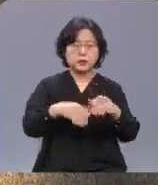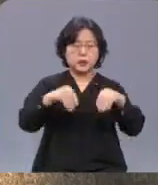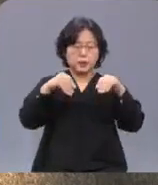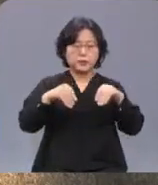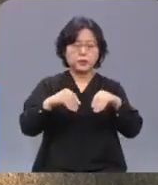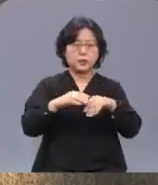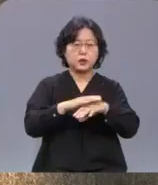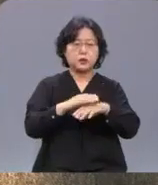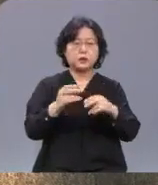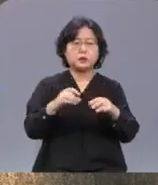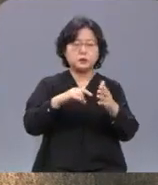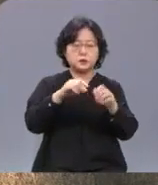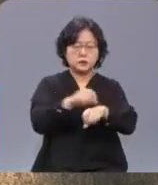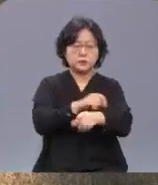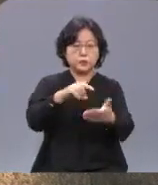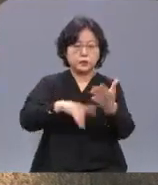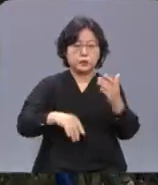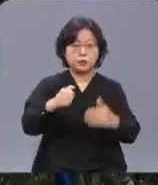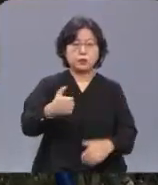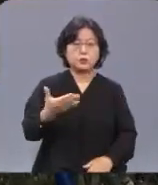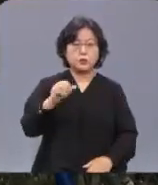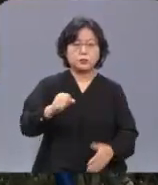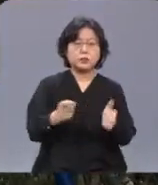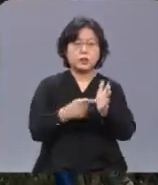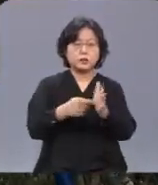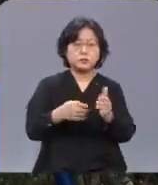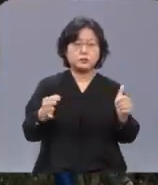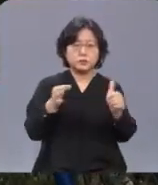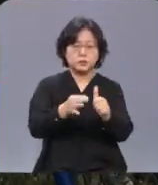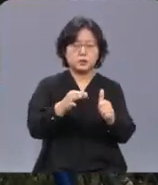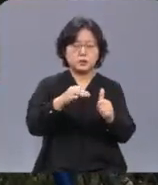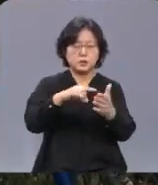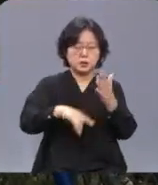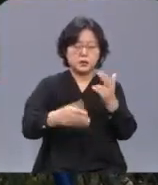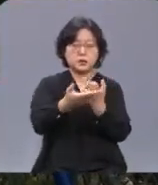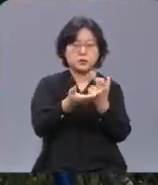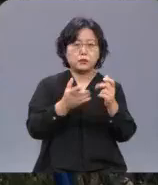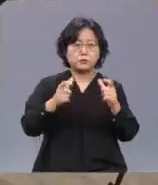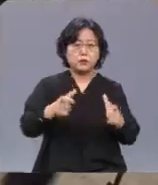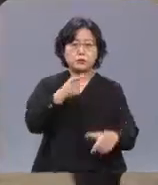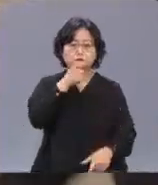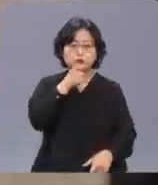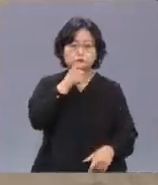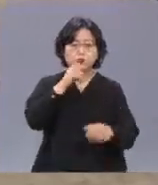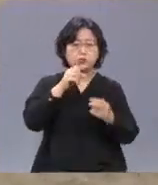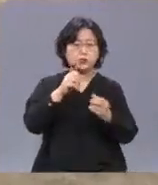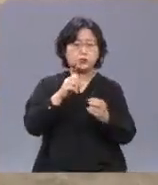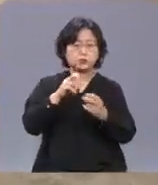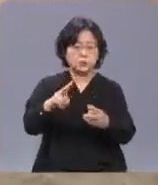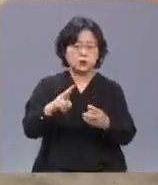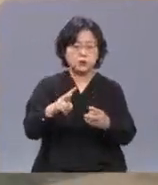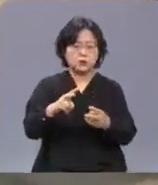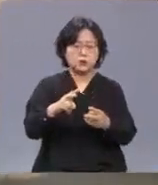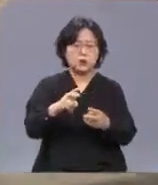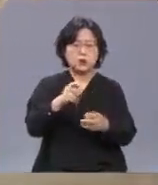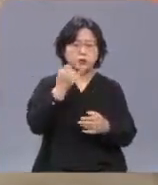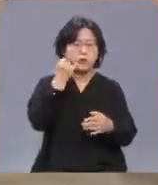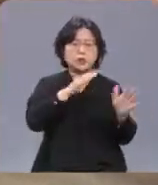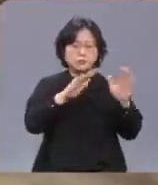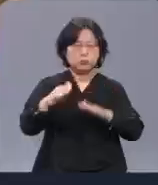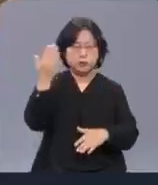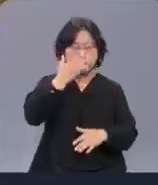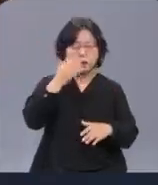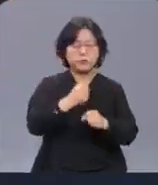대책 특별 교부세 55억 원을 긴급 지원했고 이 교부세는 섬 지역의 급수 운반과 해수 담수화 시설 설치 등에